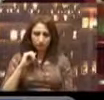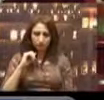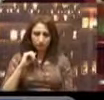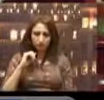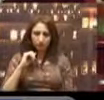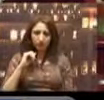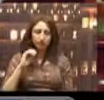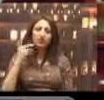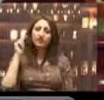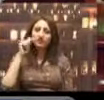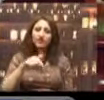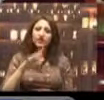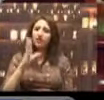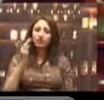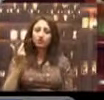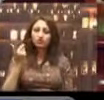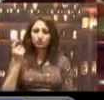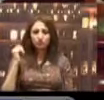في